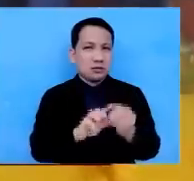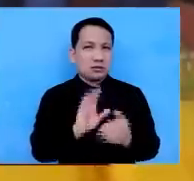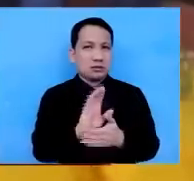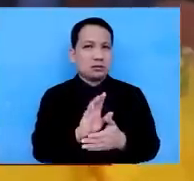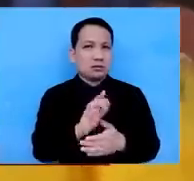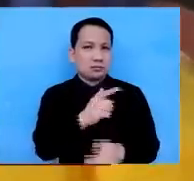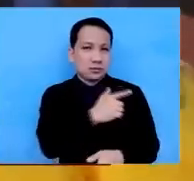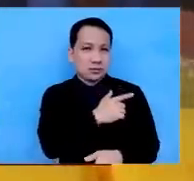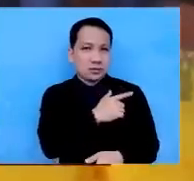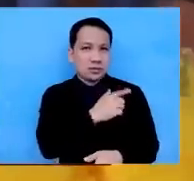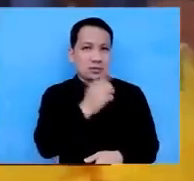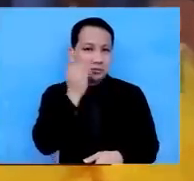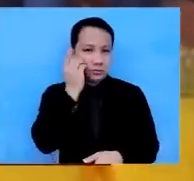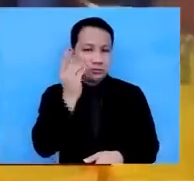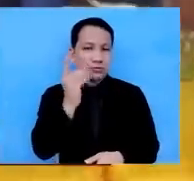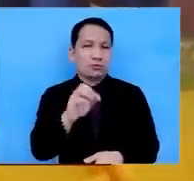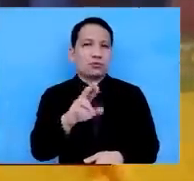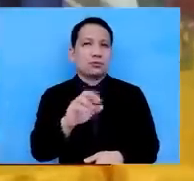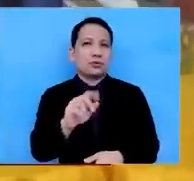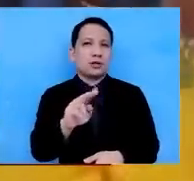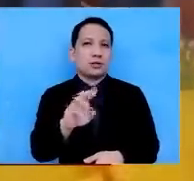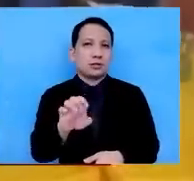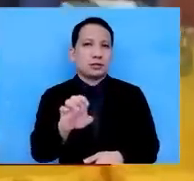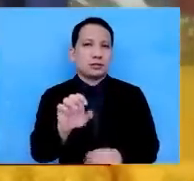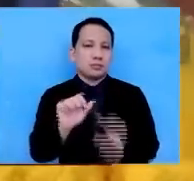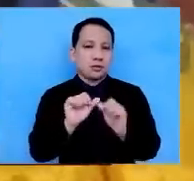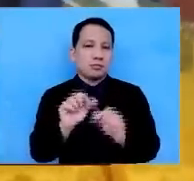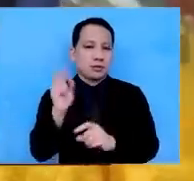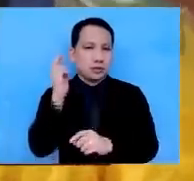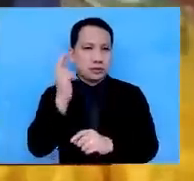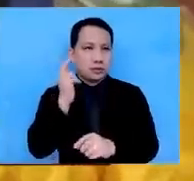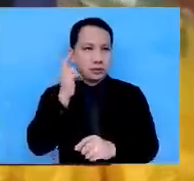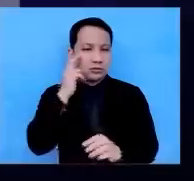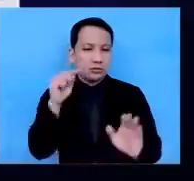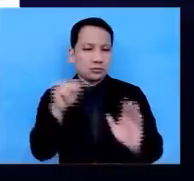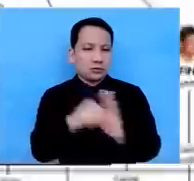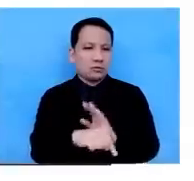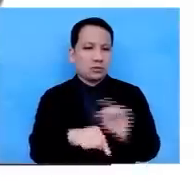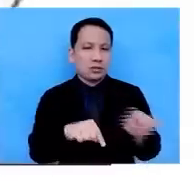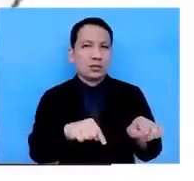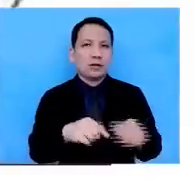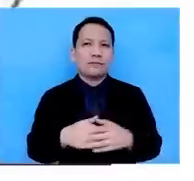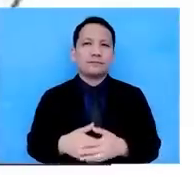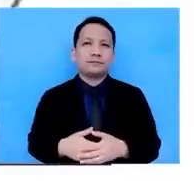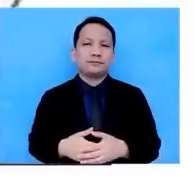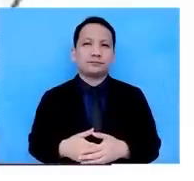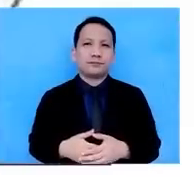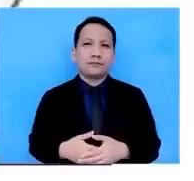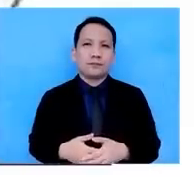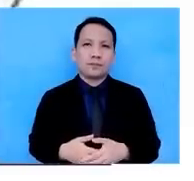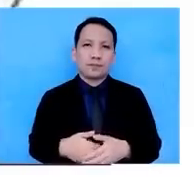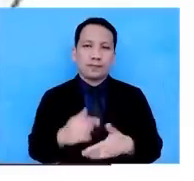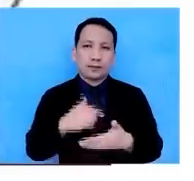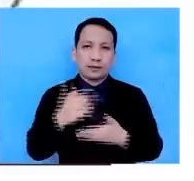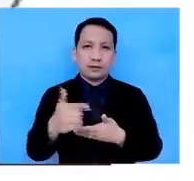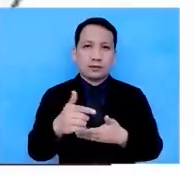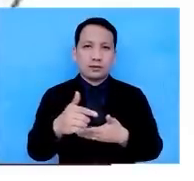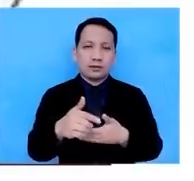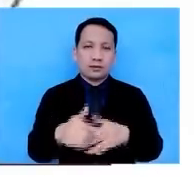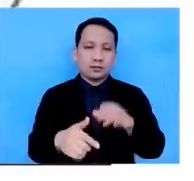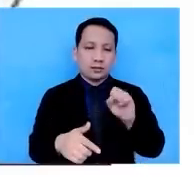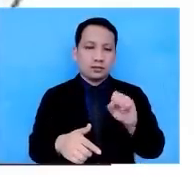Durante. And she used it to blackmail the respondent. Sa inilabas na diagram ng